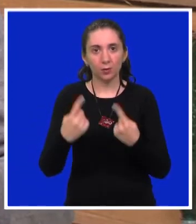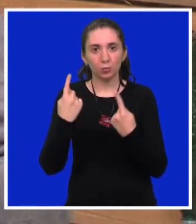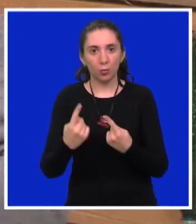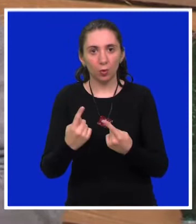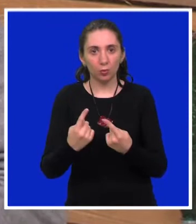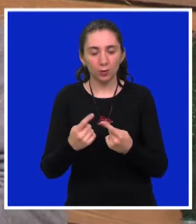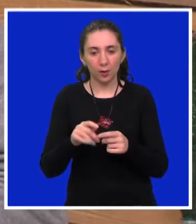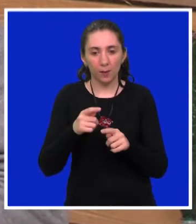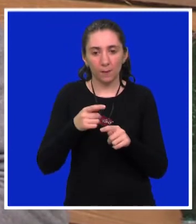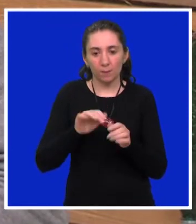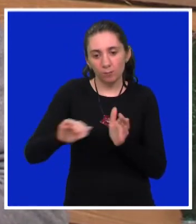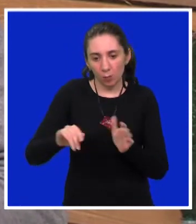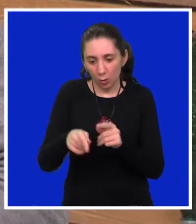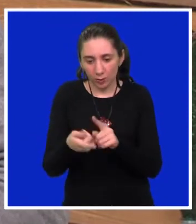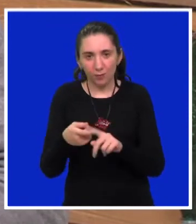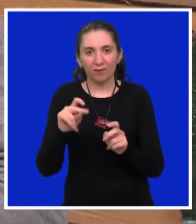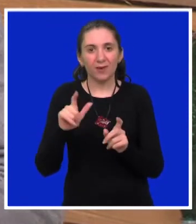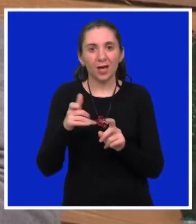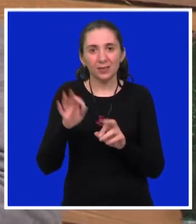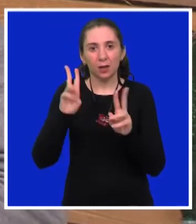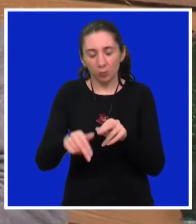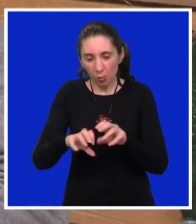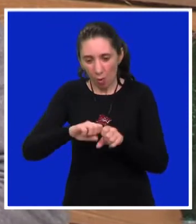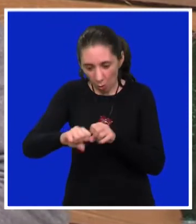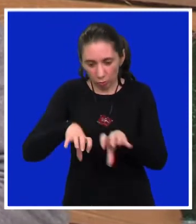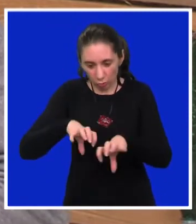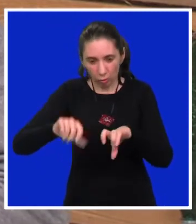plastike postoje posebne frakcije koje se mogu zaista